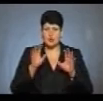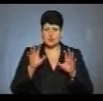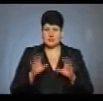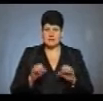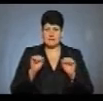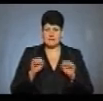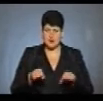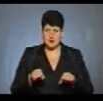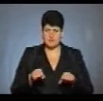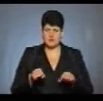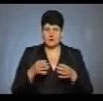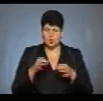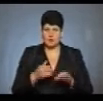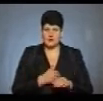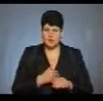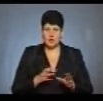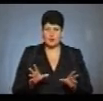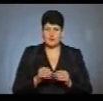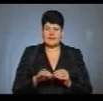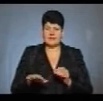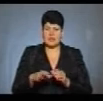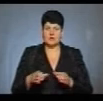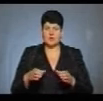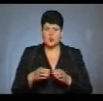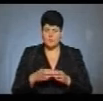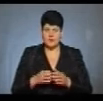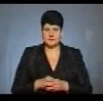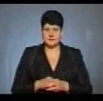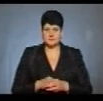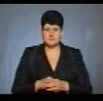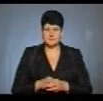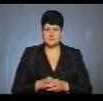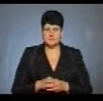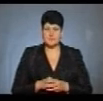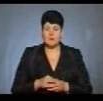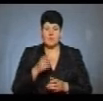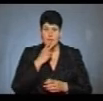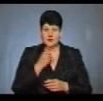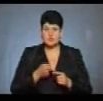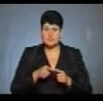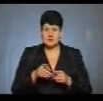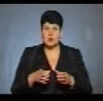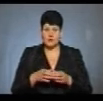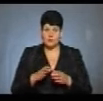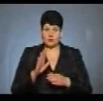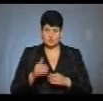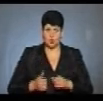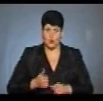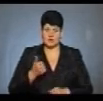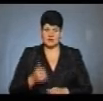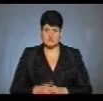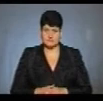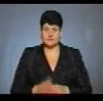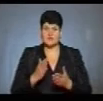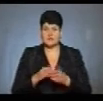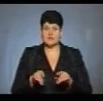про добровільне об'єднання територіальної громади, а саме Острівської громади. І побачите, що цією громадою ще будете гордитися. Є